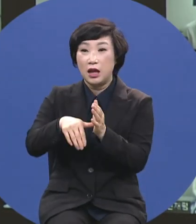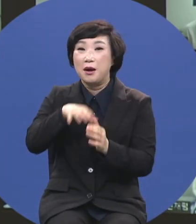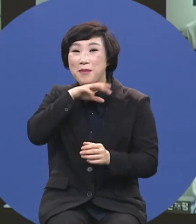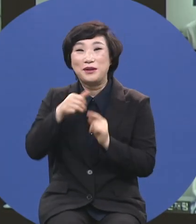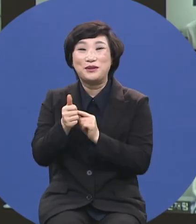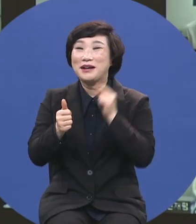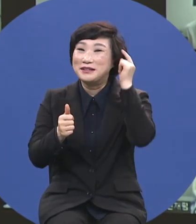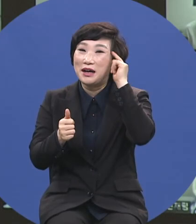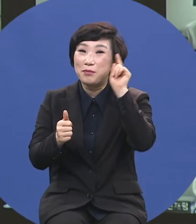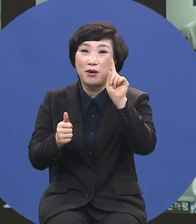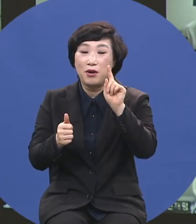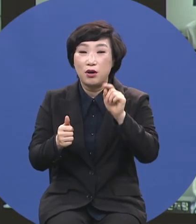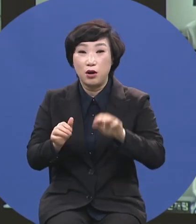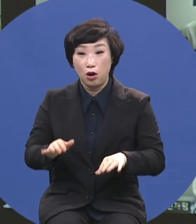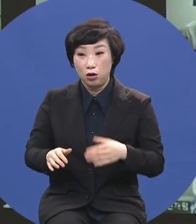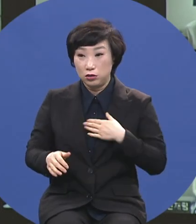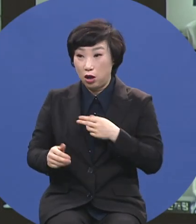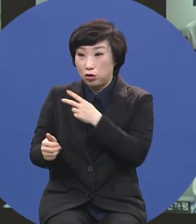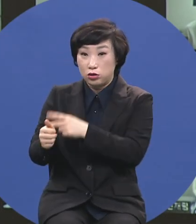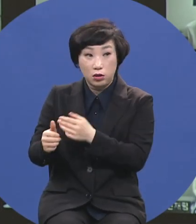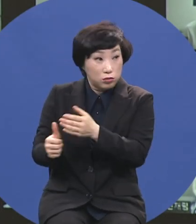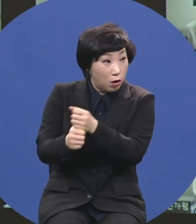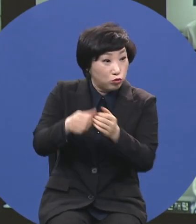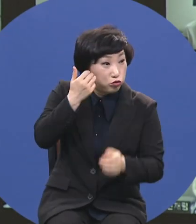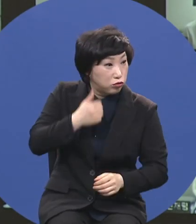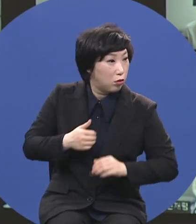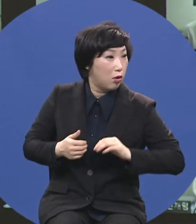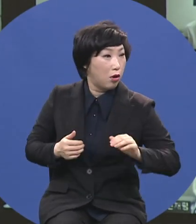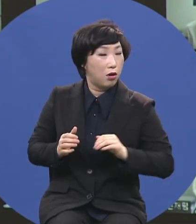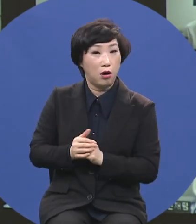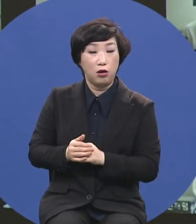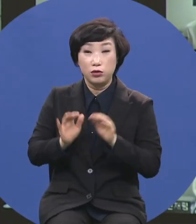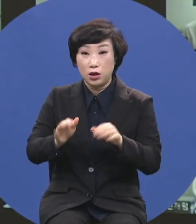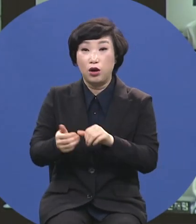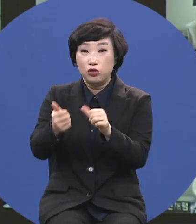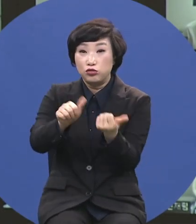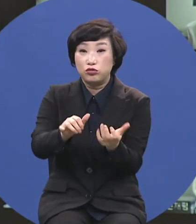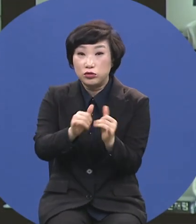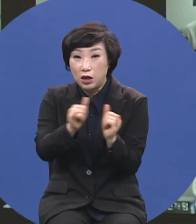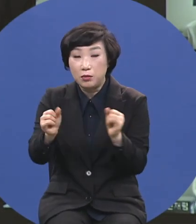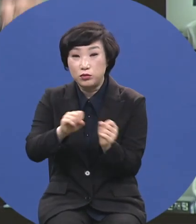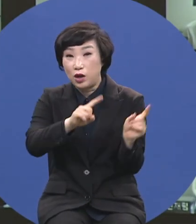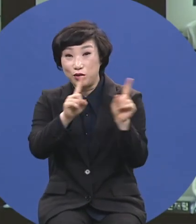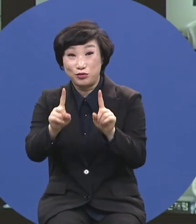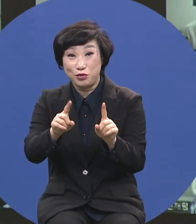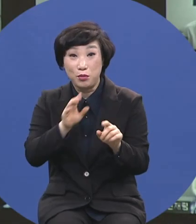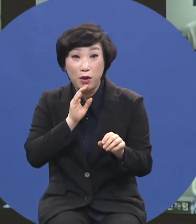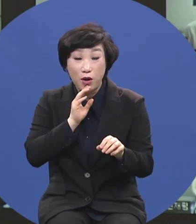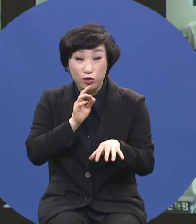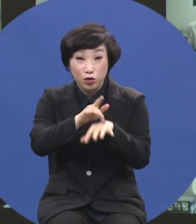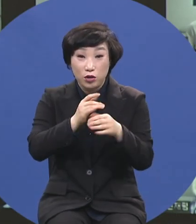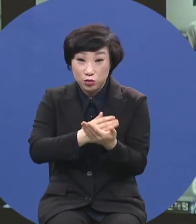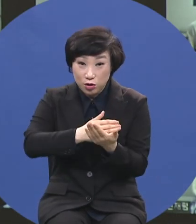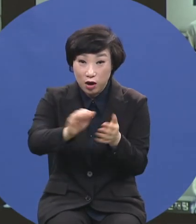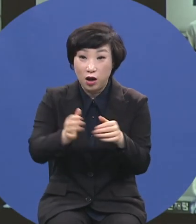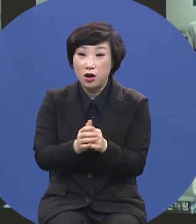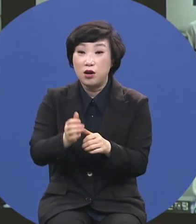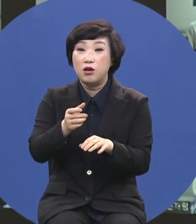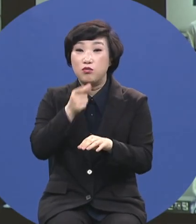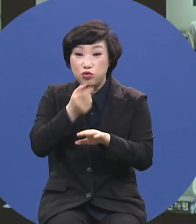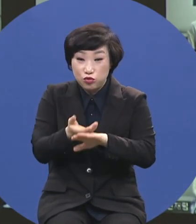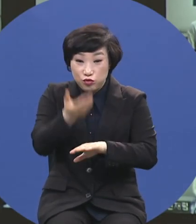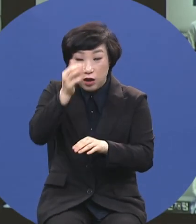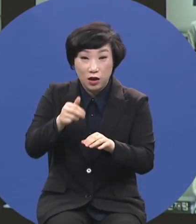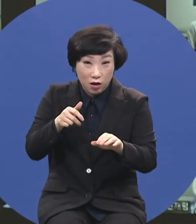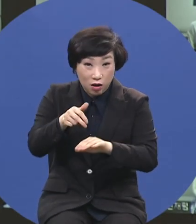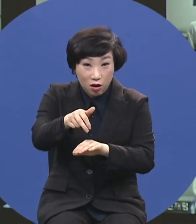생각으로는 누가 우리 선생님을 잡아 죽은 자를 살리고 귀신을 쫓아내고 물 위에